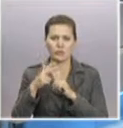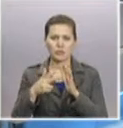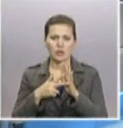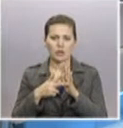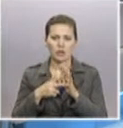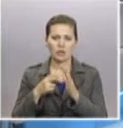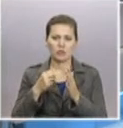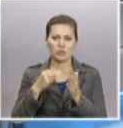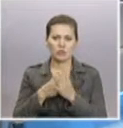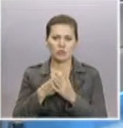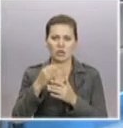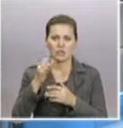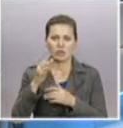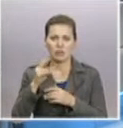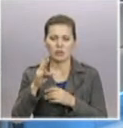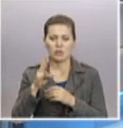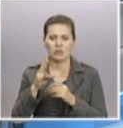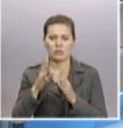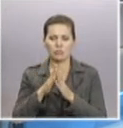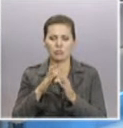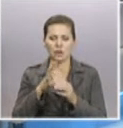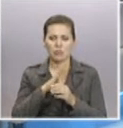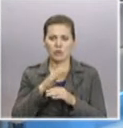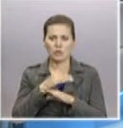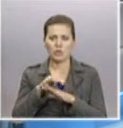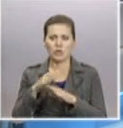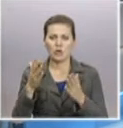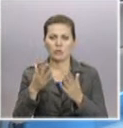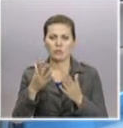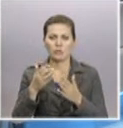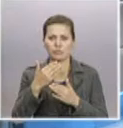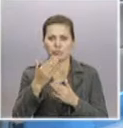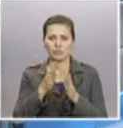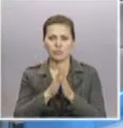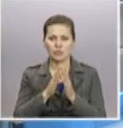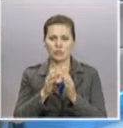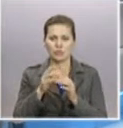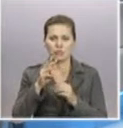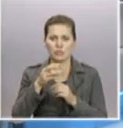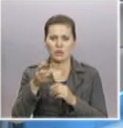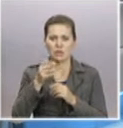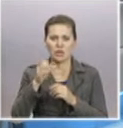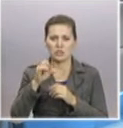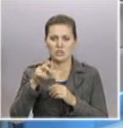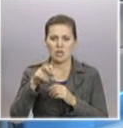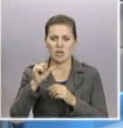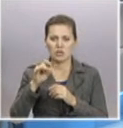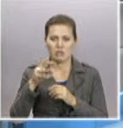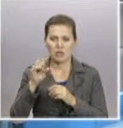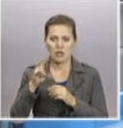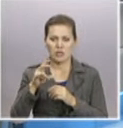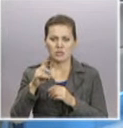это до Асларманов сделать, а, пожалуйста. Улицу назовите, пожалуйста, которую вы просите расширить. Микрорайон Асларман. Это